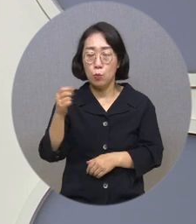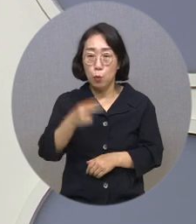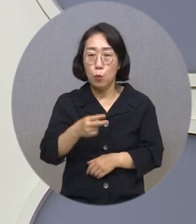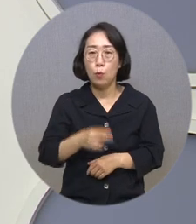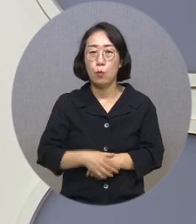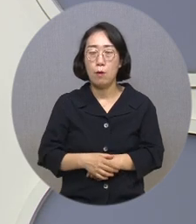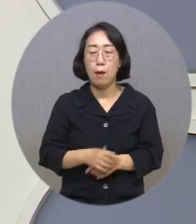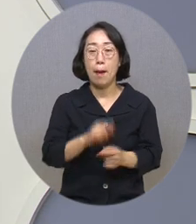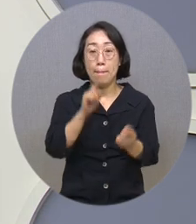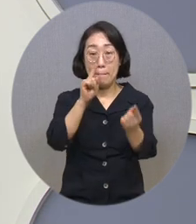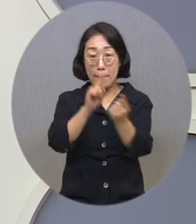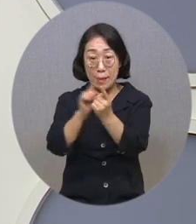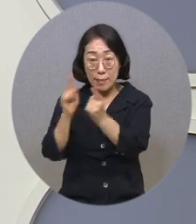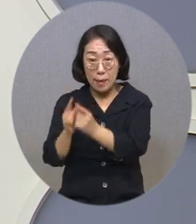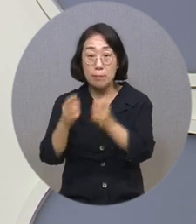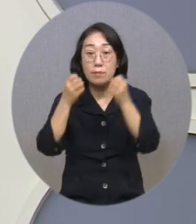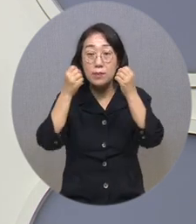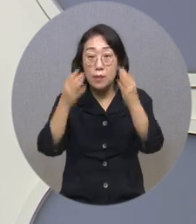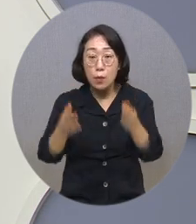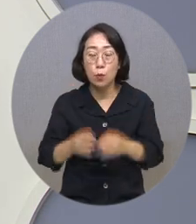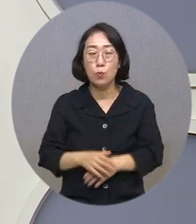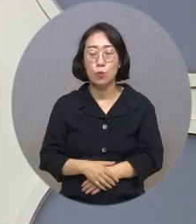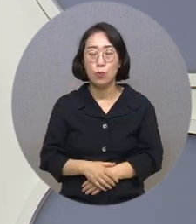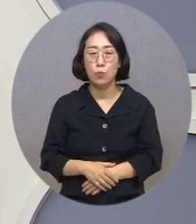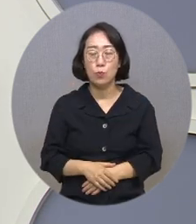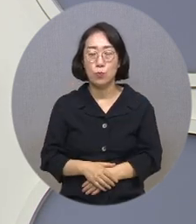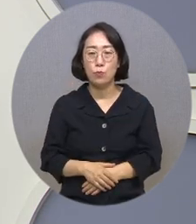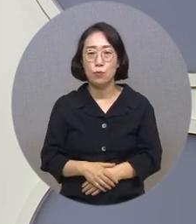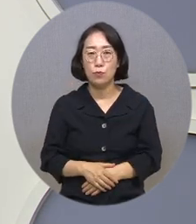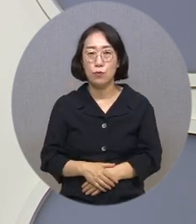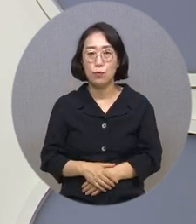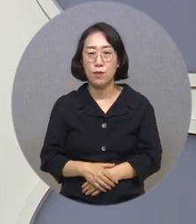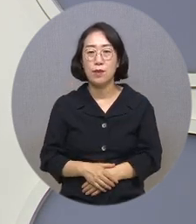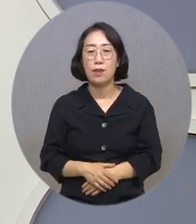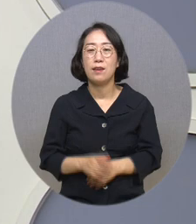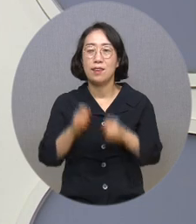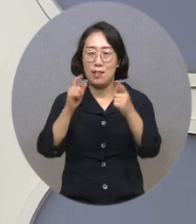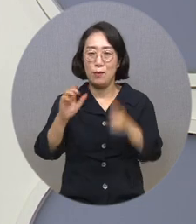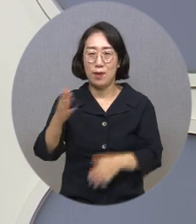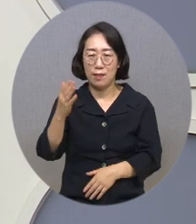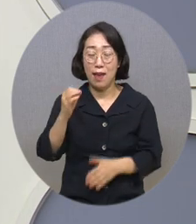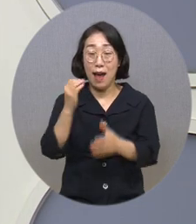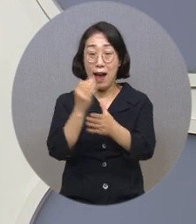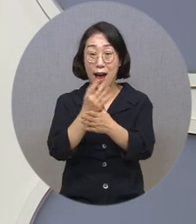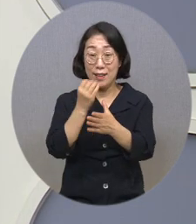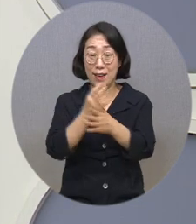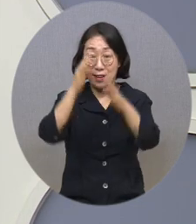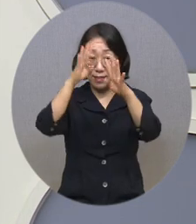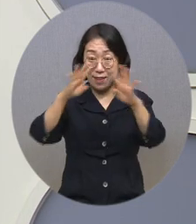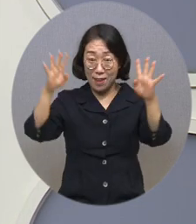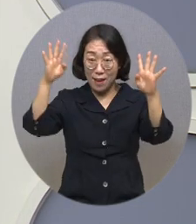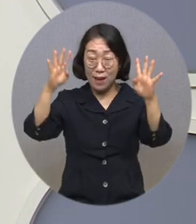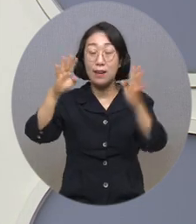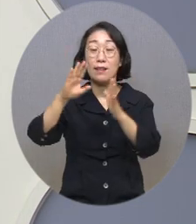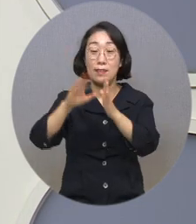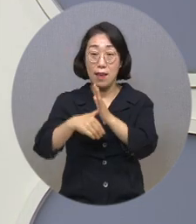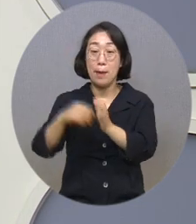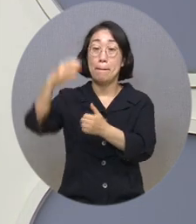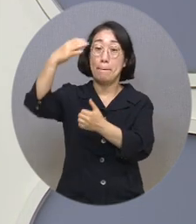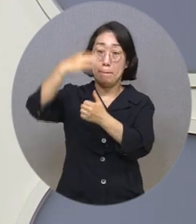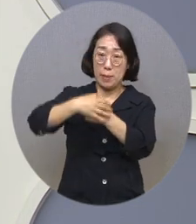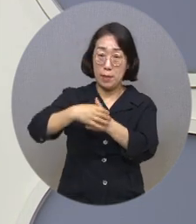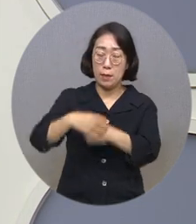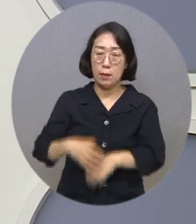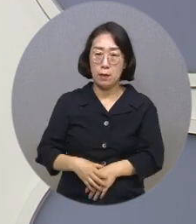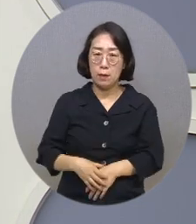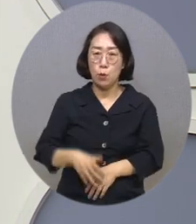그렇지만 만남이라는 새로운 만남. 네. 그래서 이제 안양대학교를 갔는데 안양대학교에서도 또 정말